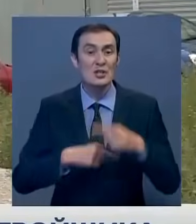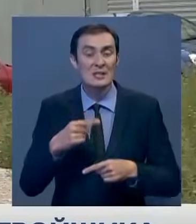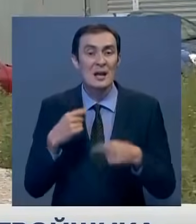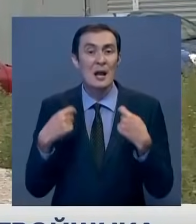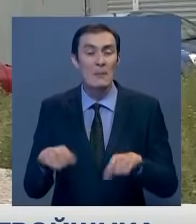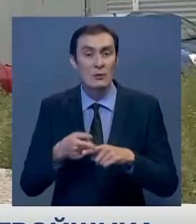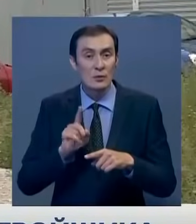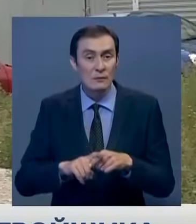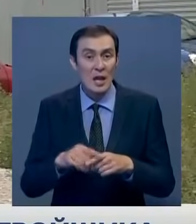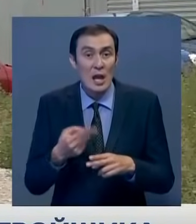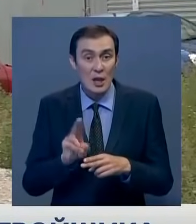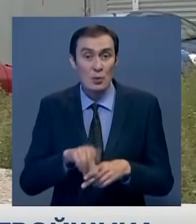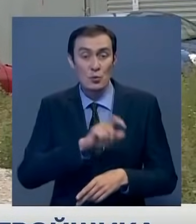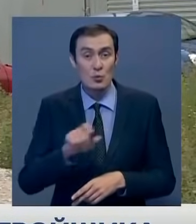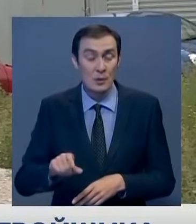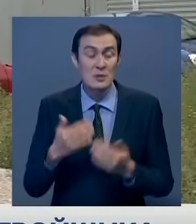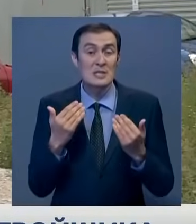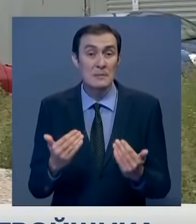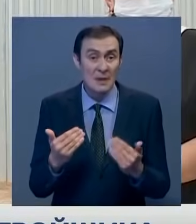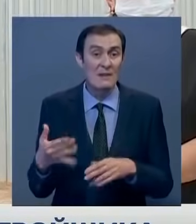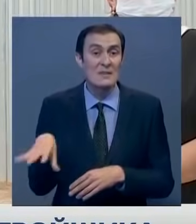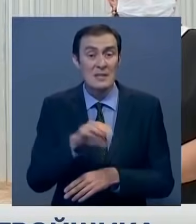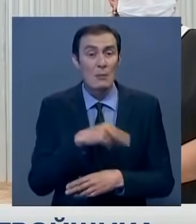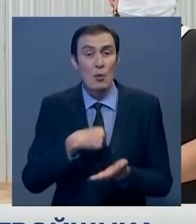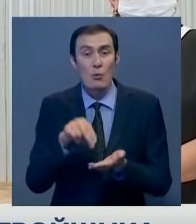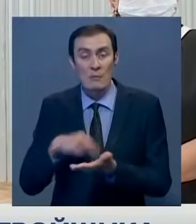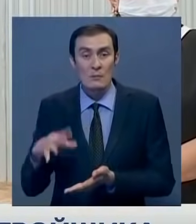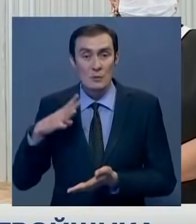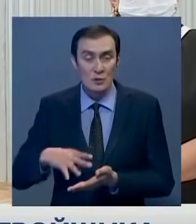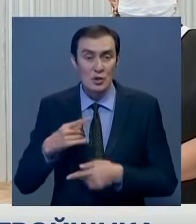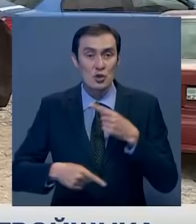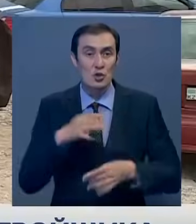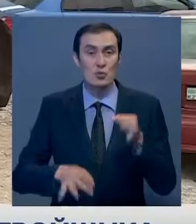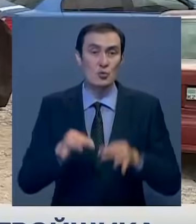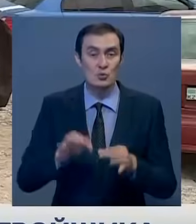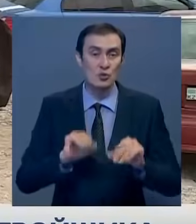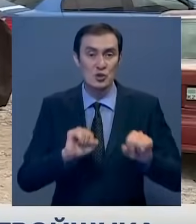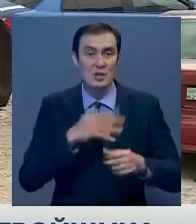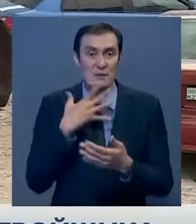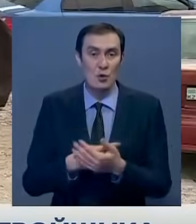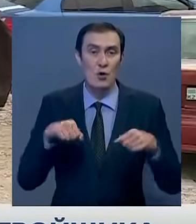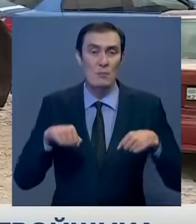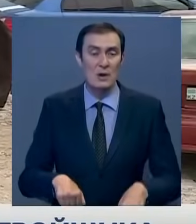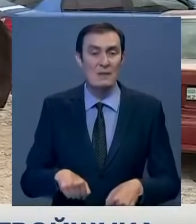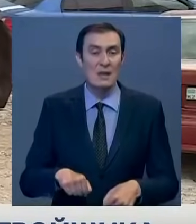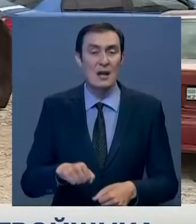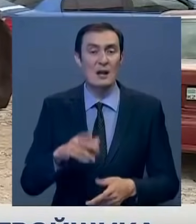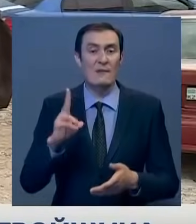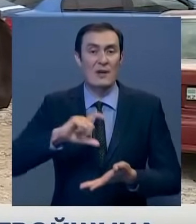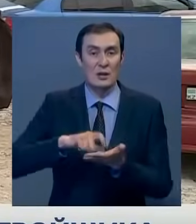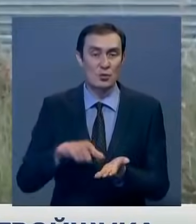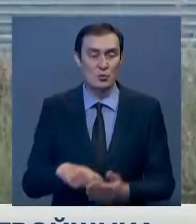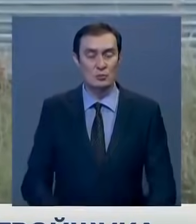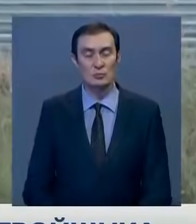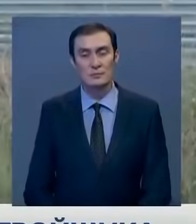риэлтора застройщик продал людям. Теперь всем покупателям придется в гражданском порядке отстаивать свое право на квадратные